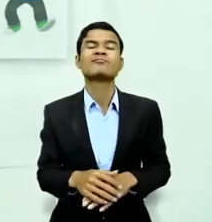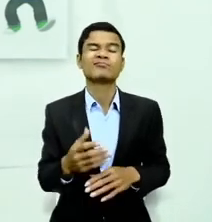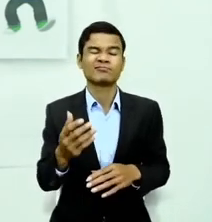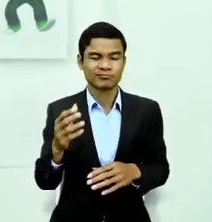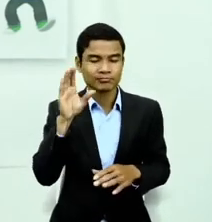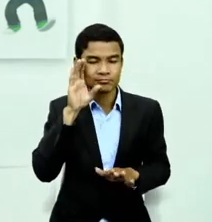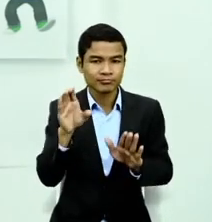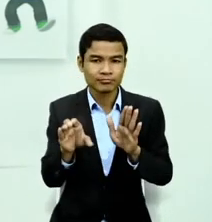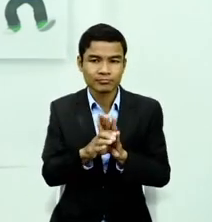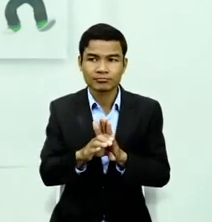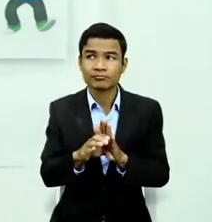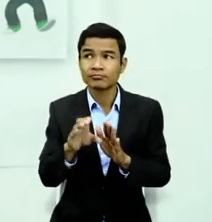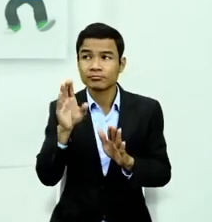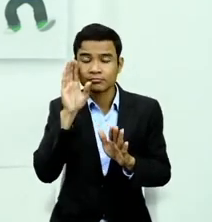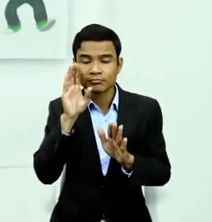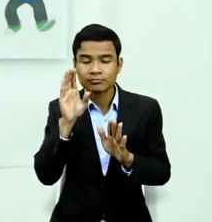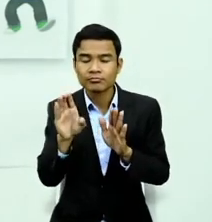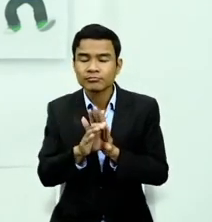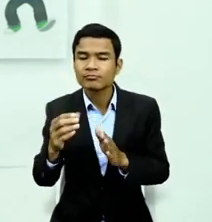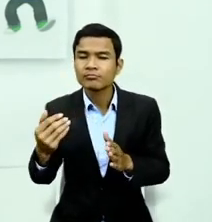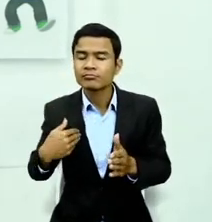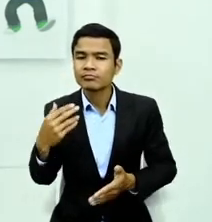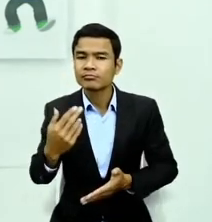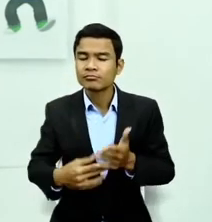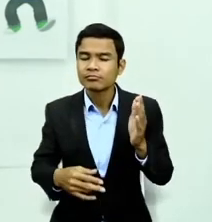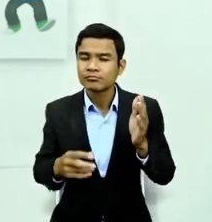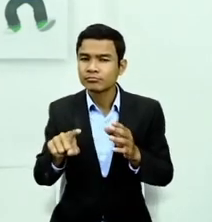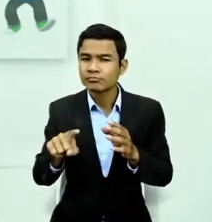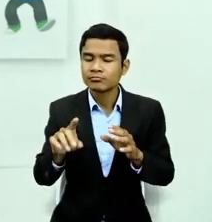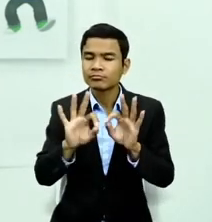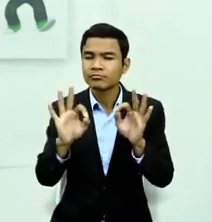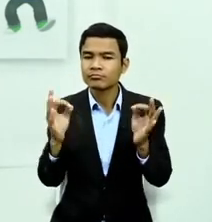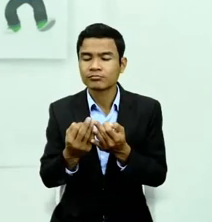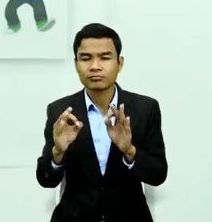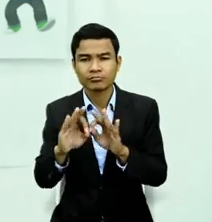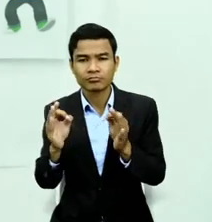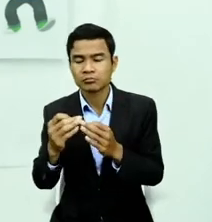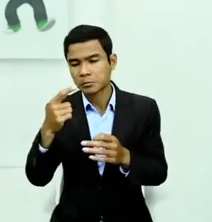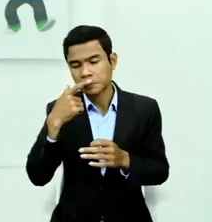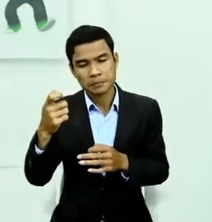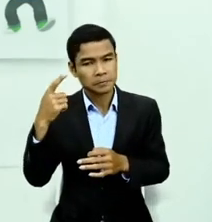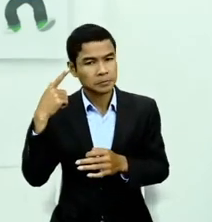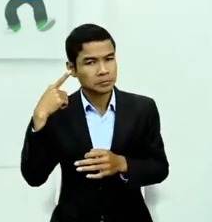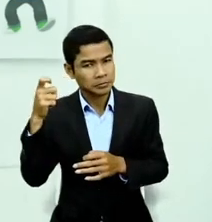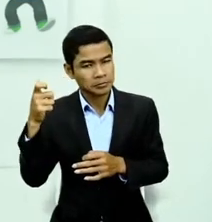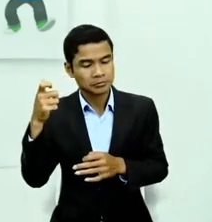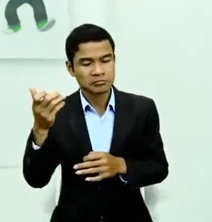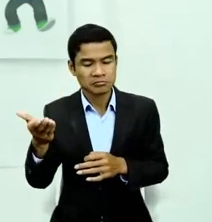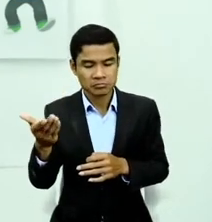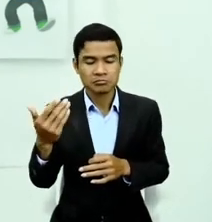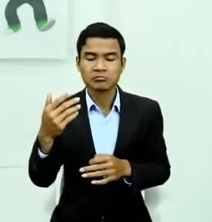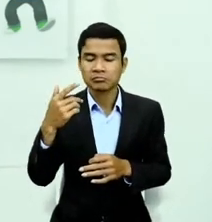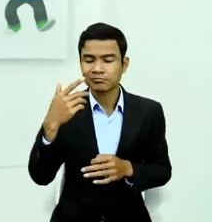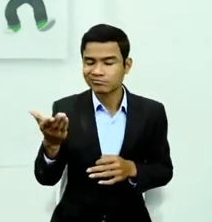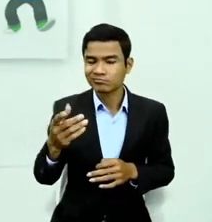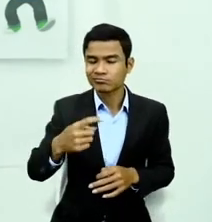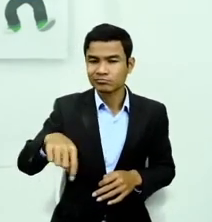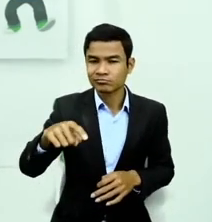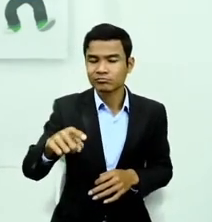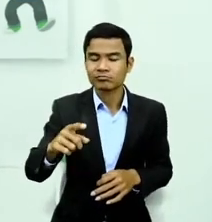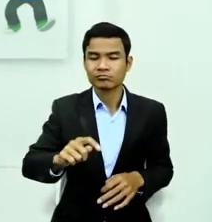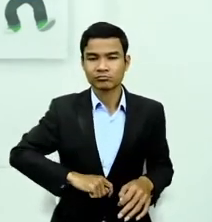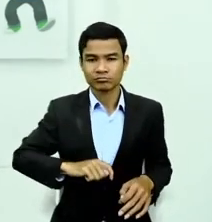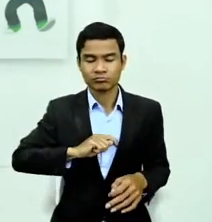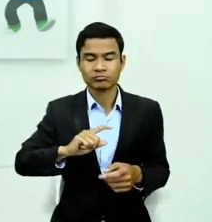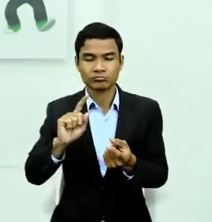nè được không cứu ô miên ấy tức cất cha được không cứu xa muối miên là bọc miên mà đai cha bộ kê nắng ruồn nới chuột